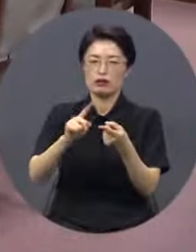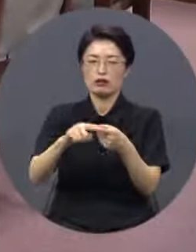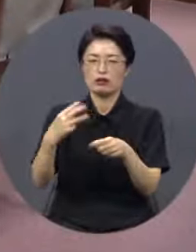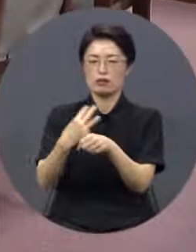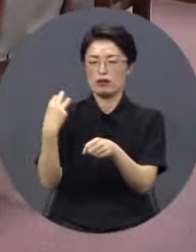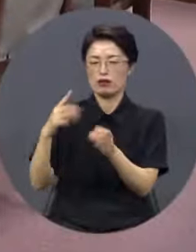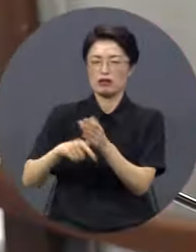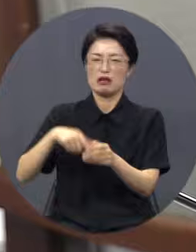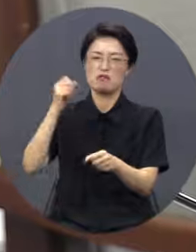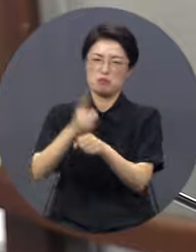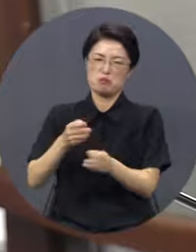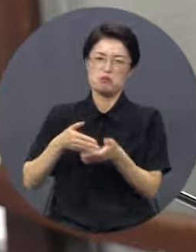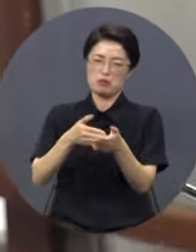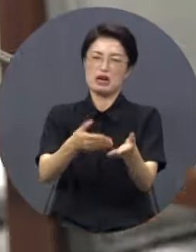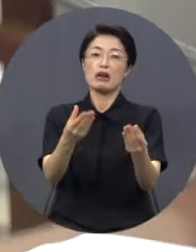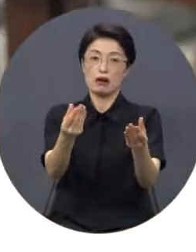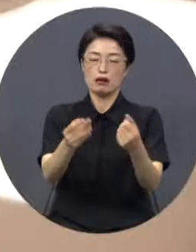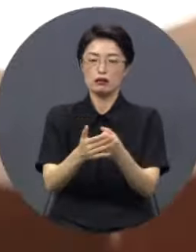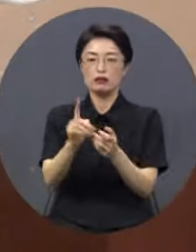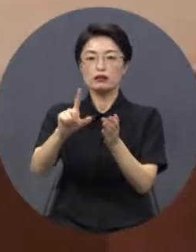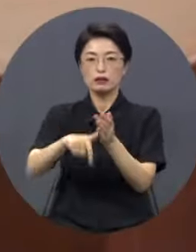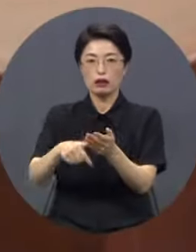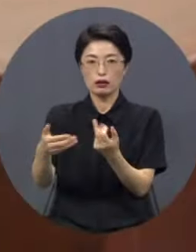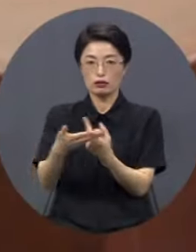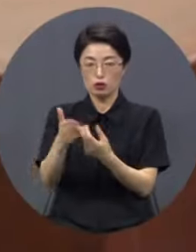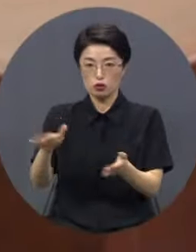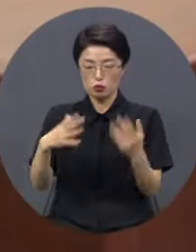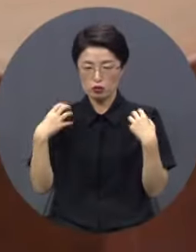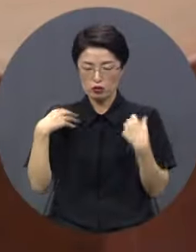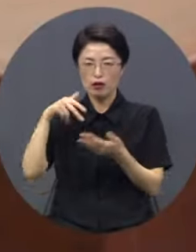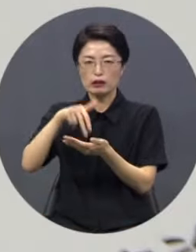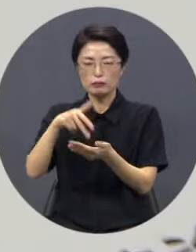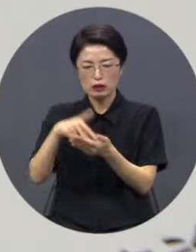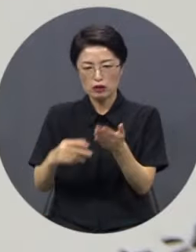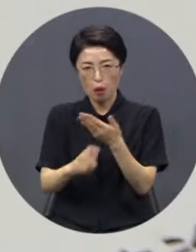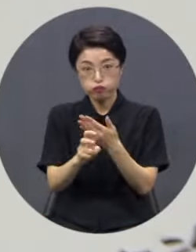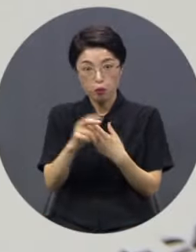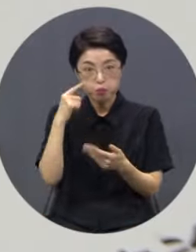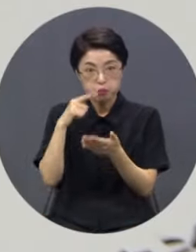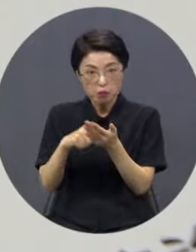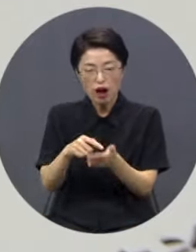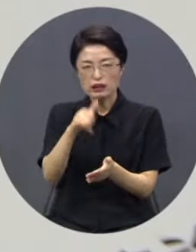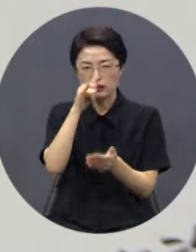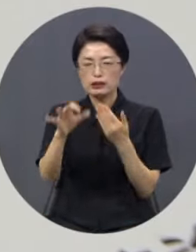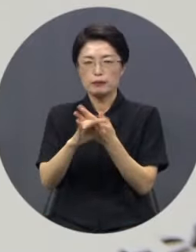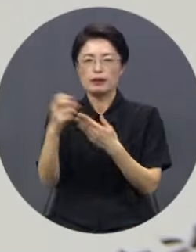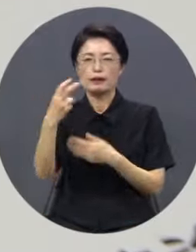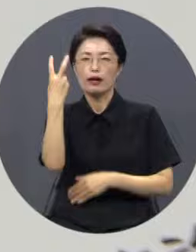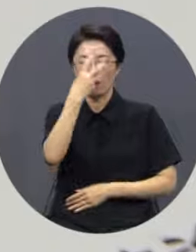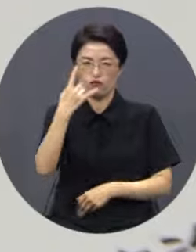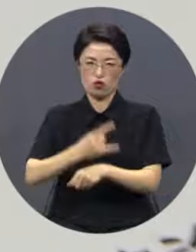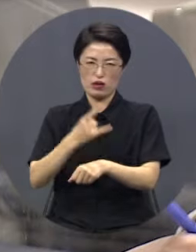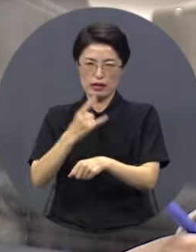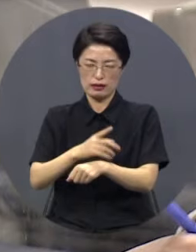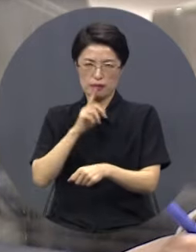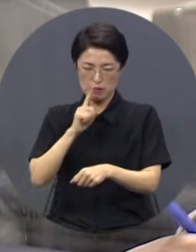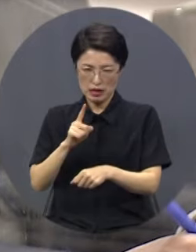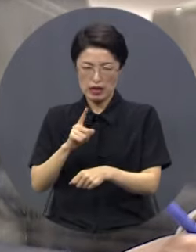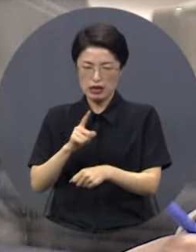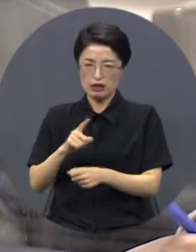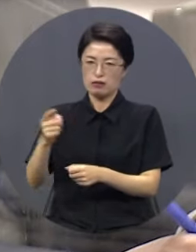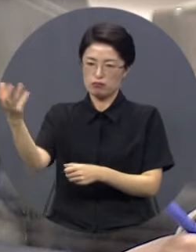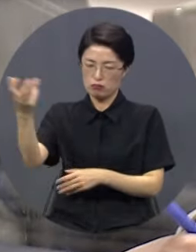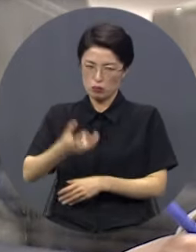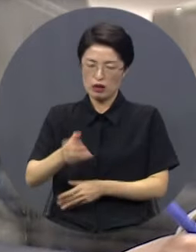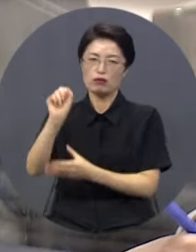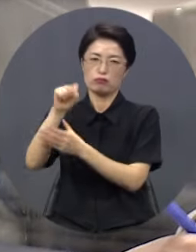제기됐습니다 당시 제주도는 위법 사항이 확인되면 재검토를 하겠다며 카지노 이전 허가를 내줬습니다 중대한